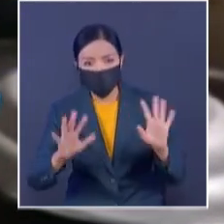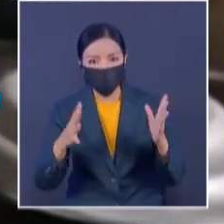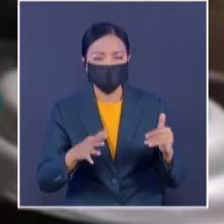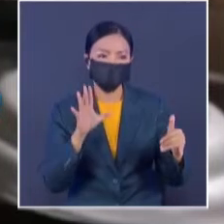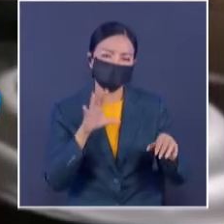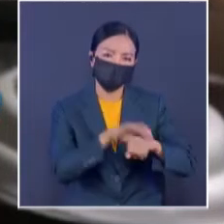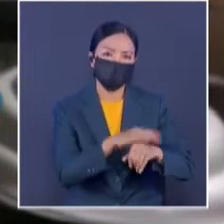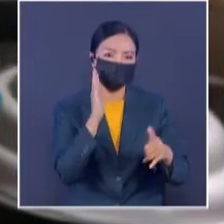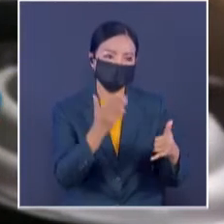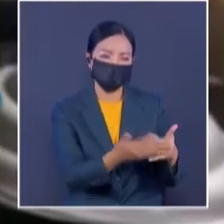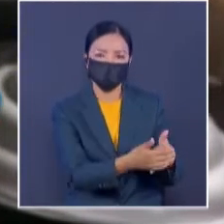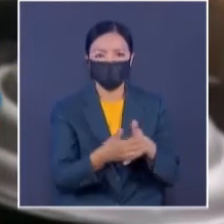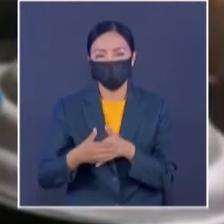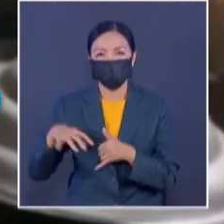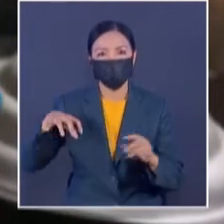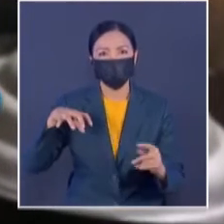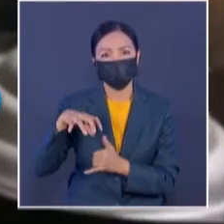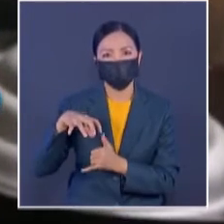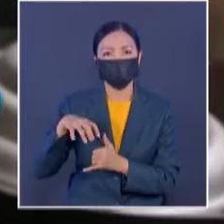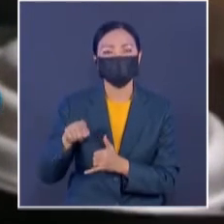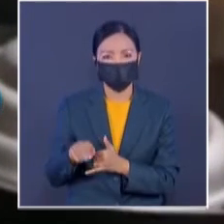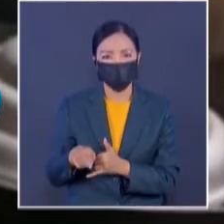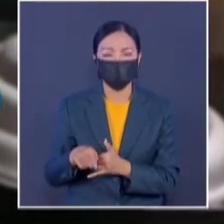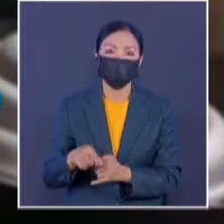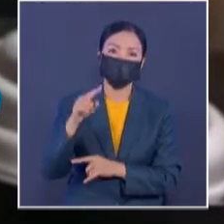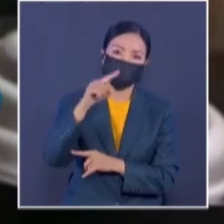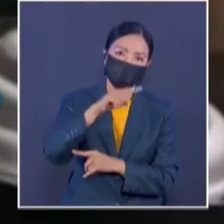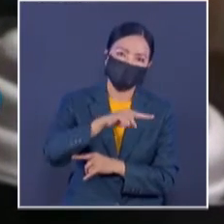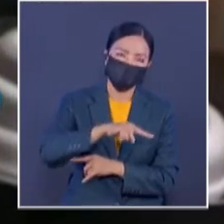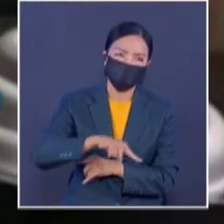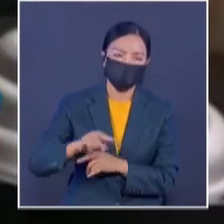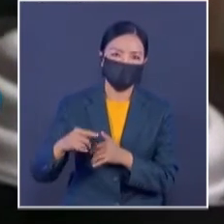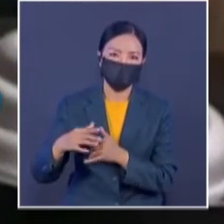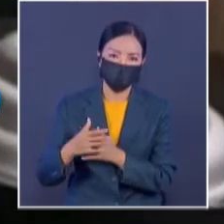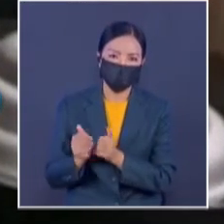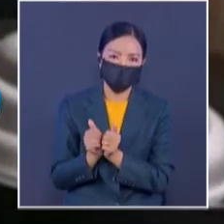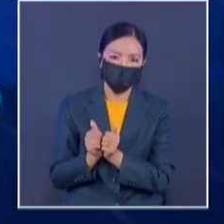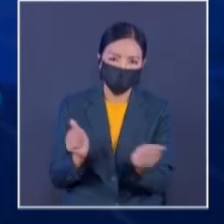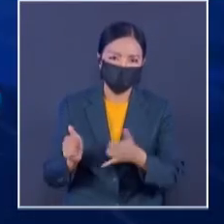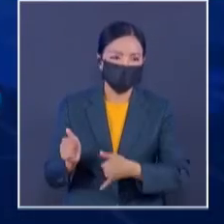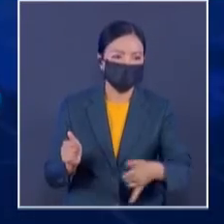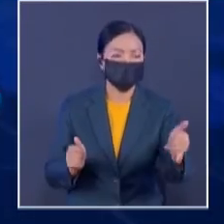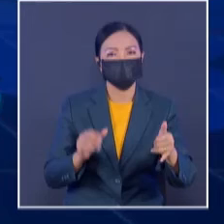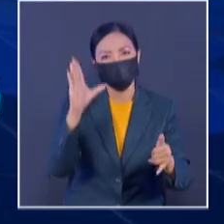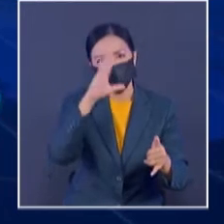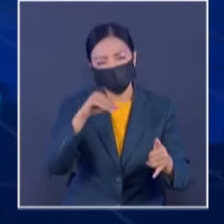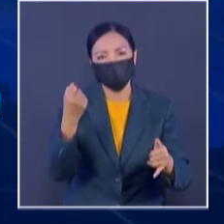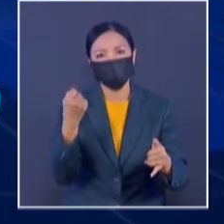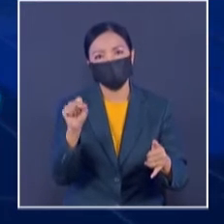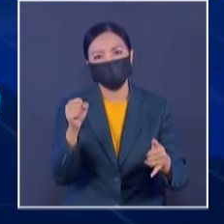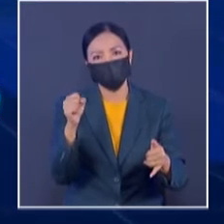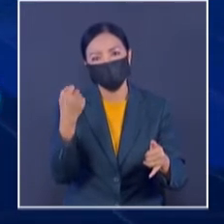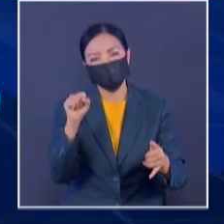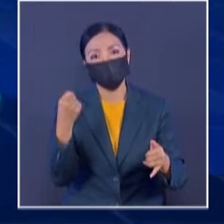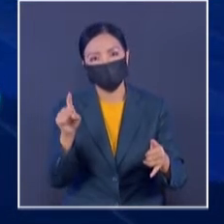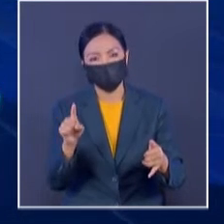ควบคุมตัวลูกชายเขาไปที่โรงพักครับบอกว่าจับไปตั้งแต่ช่วงบ่ายกว่าจะปล่อยกลับบ้านมาคือ 4-5 ทุ่มแล้วส่วนสาเหตุที่ย